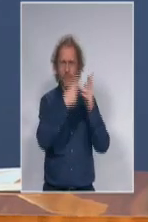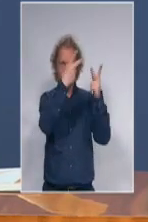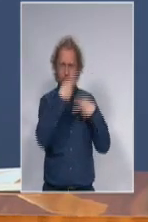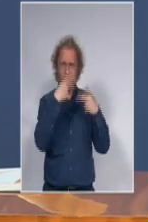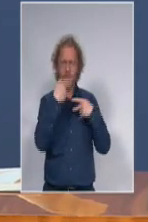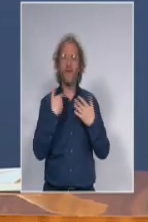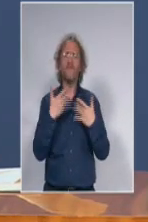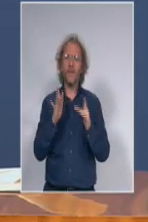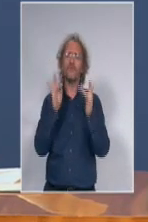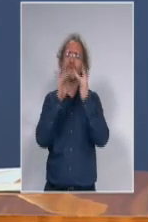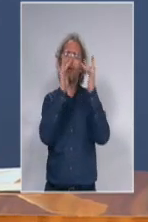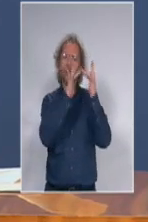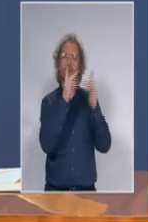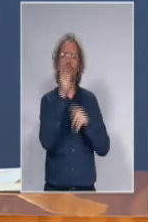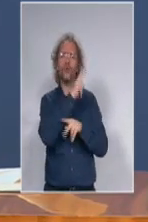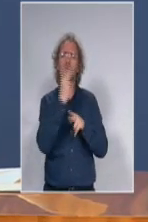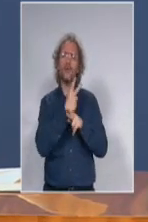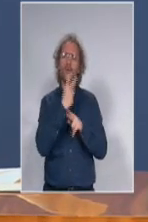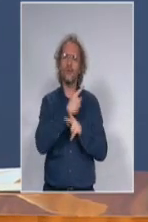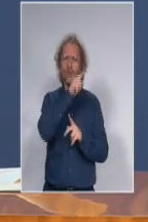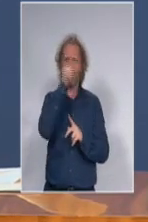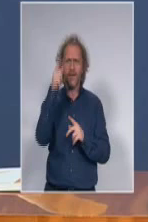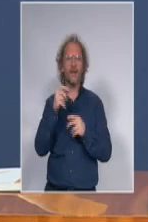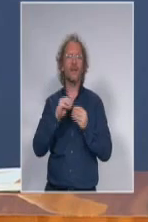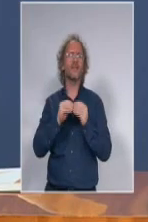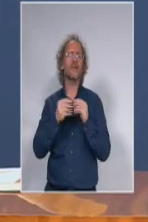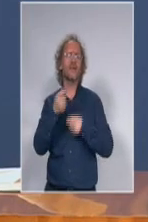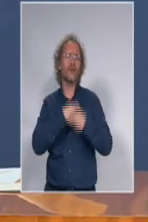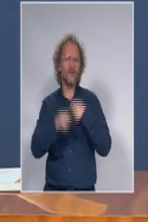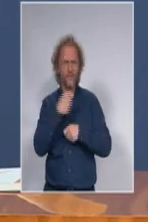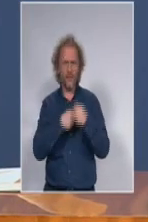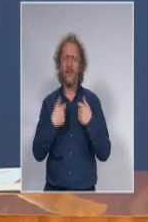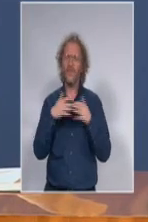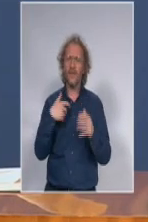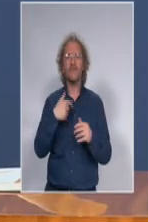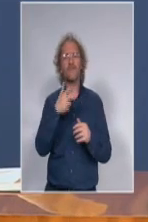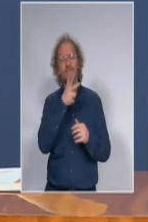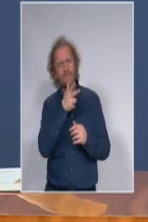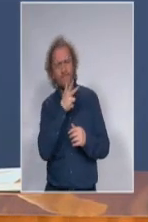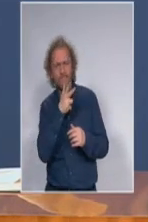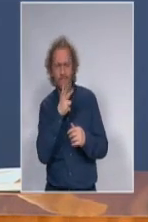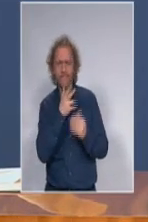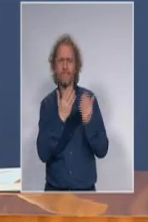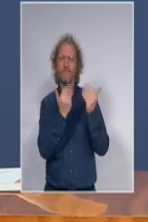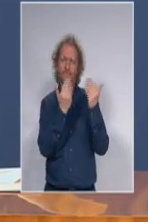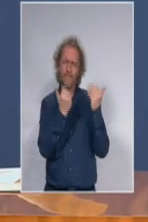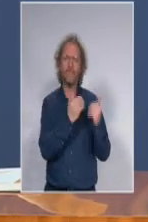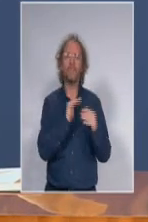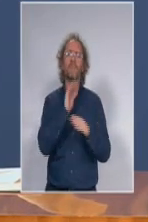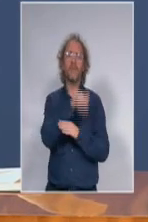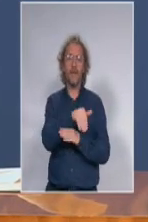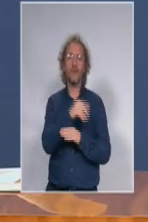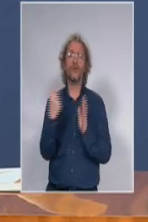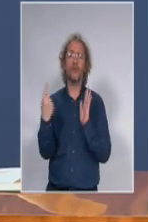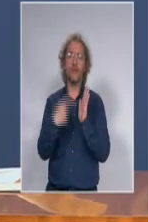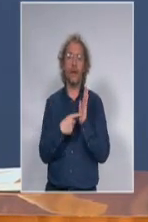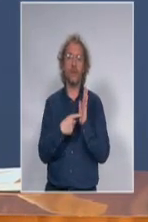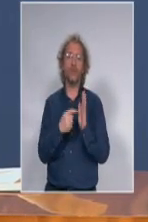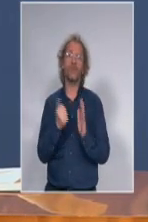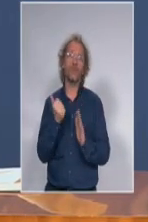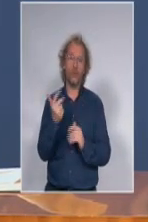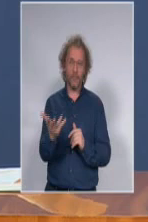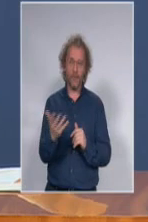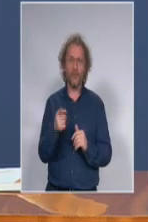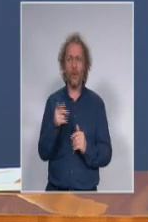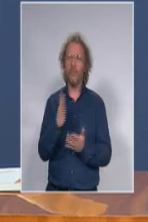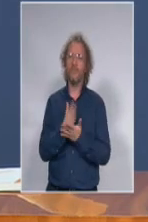drugim zemljama i trgovcima u kontakt i mi ćemo gurati da imamo slobodnih respiratora preko 1000 i to je bilo moje obećanje premijerki